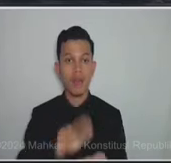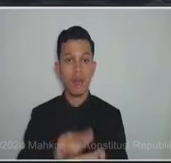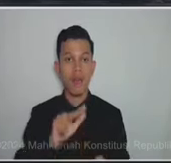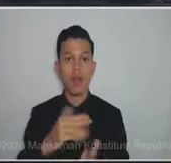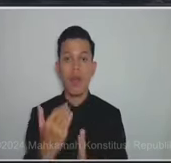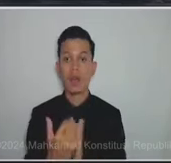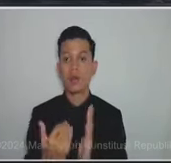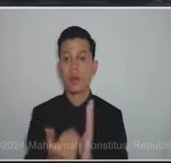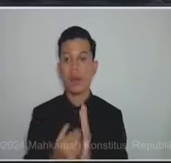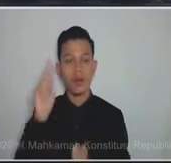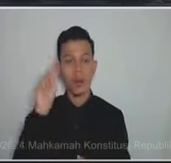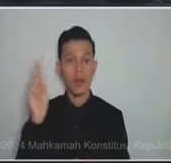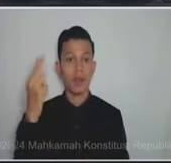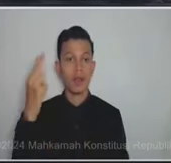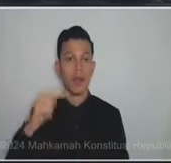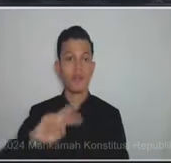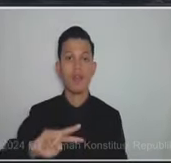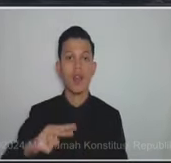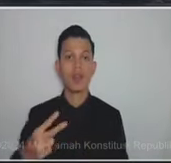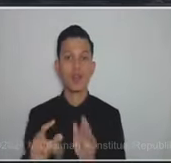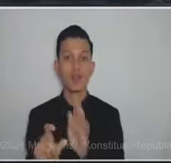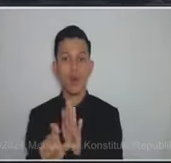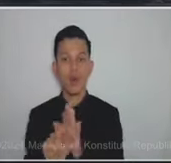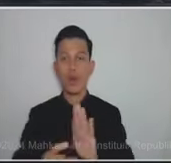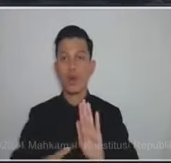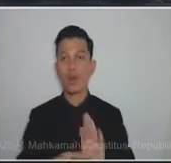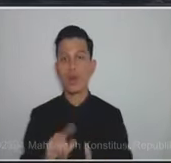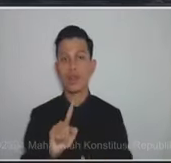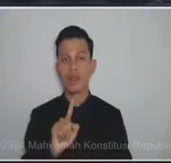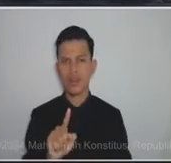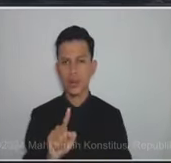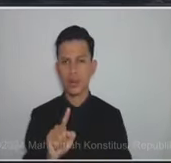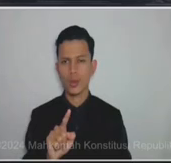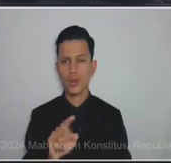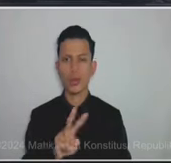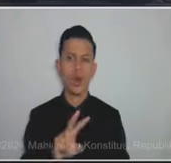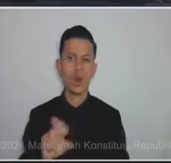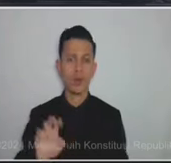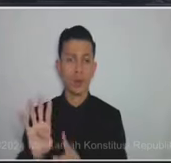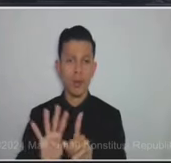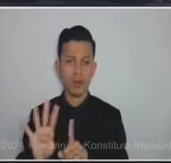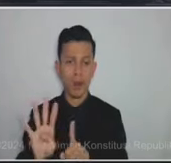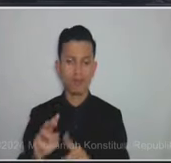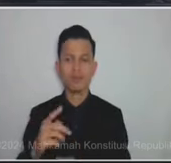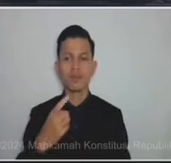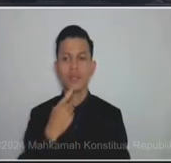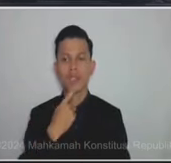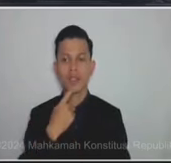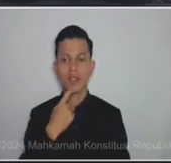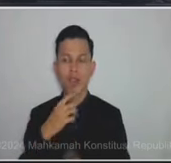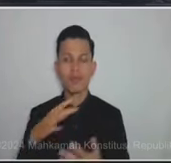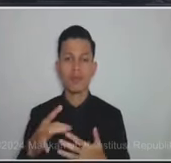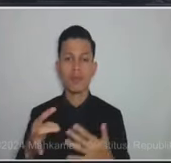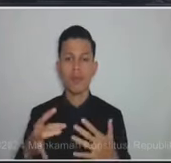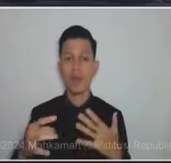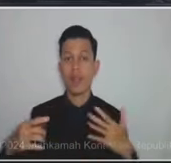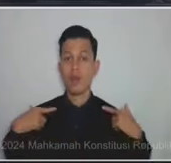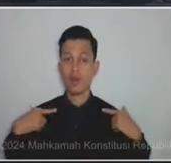pengganti undang-undang Nomor 1 Tahun 2014 tentang pemilihan gubernur bupati dan